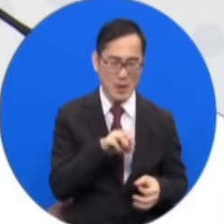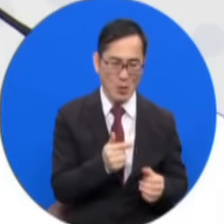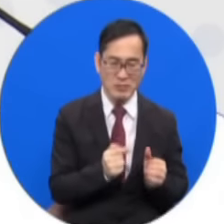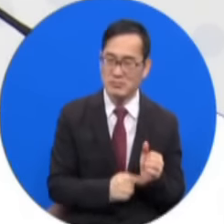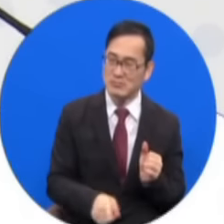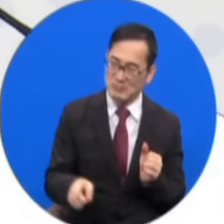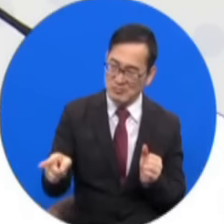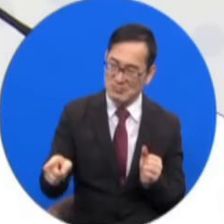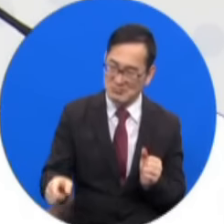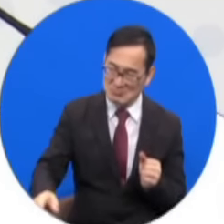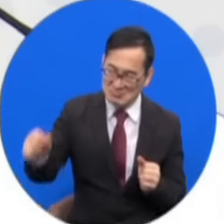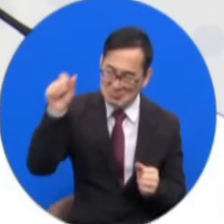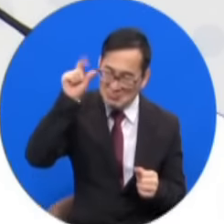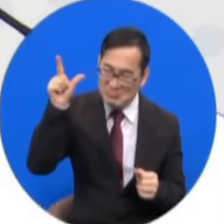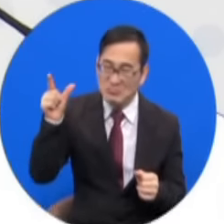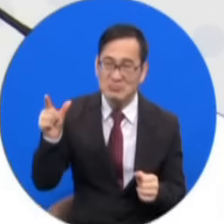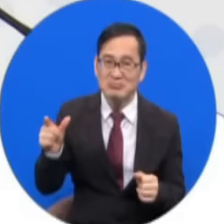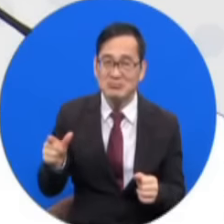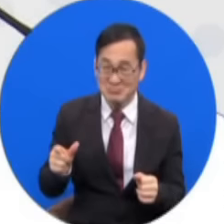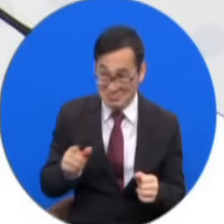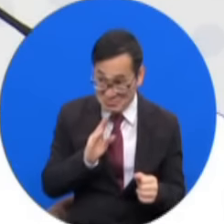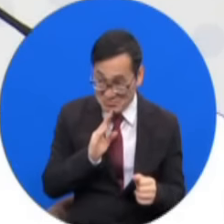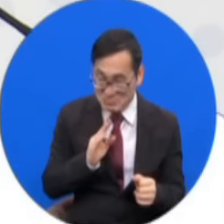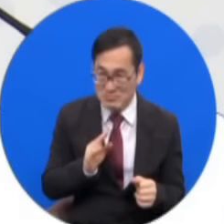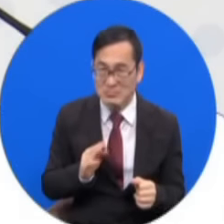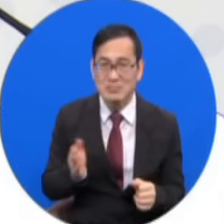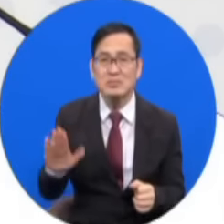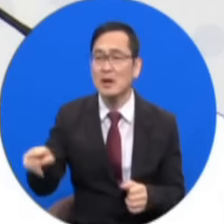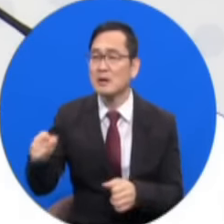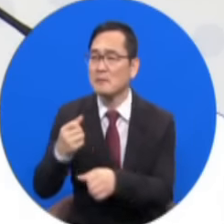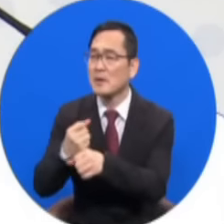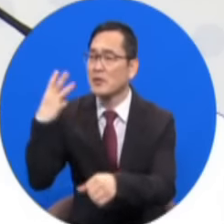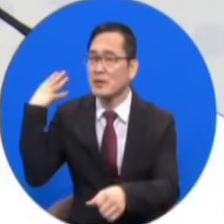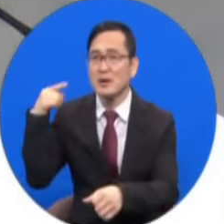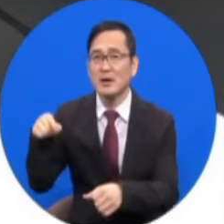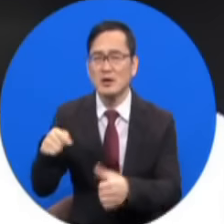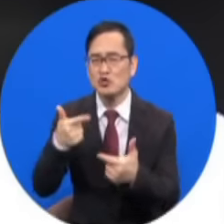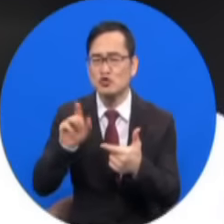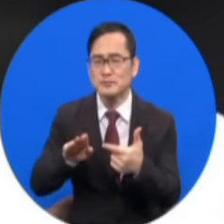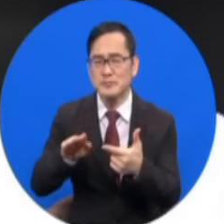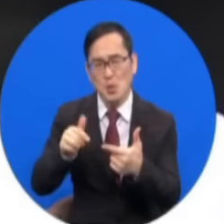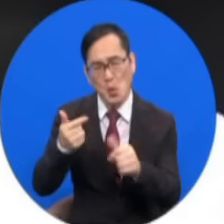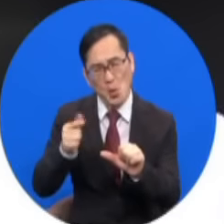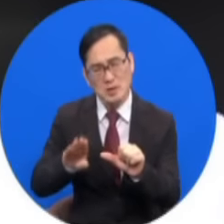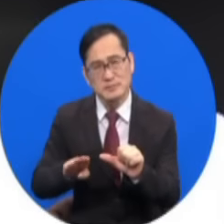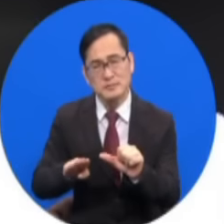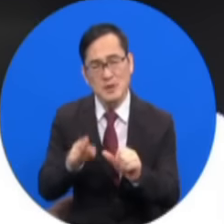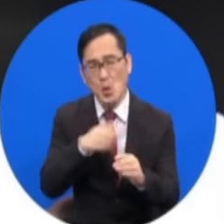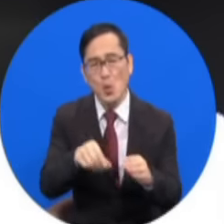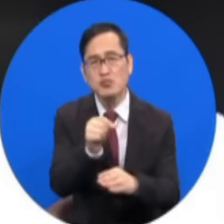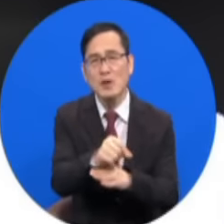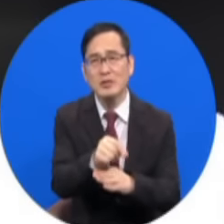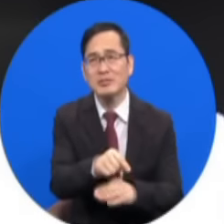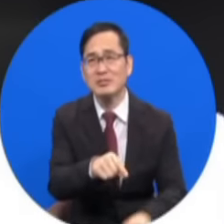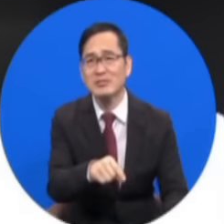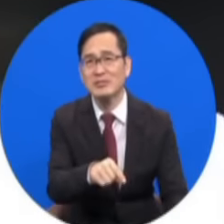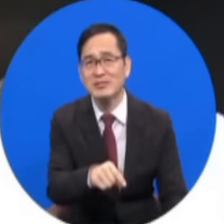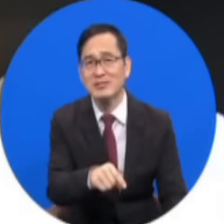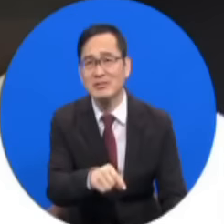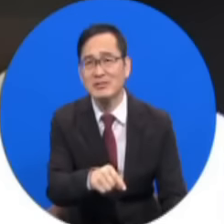대단했던 사람이 어떠 했는가 불과 몇 년 전에는 6국 공무원 5국 공무원도 못 만들어 가지고 그 3천만 원